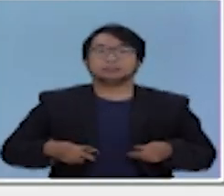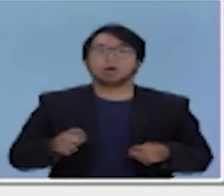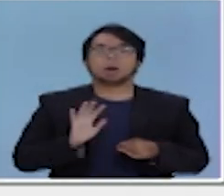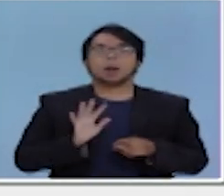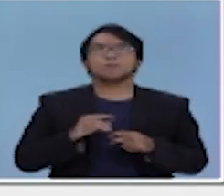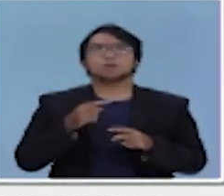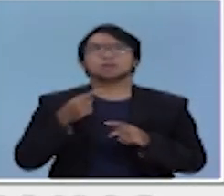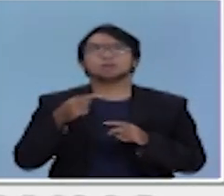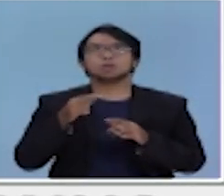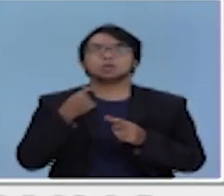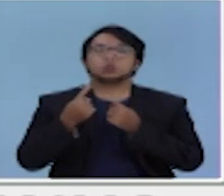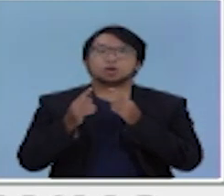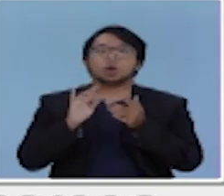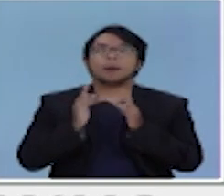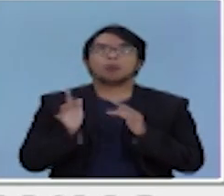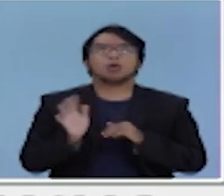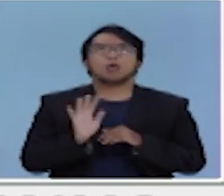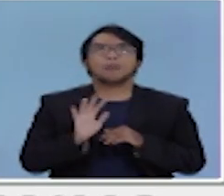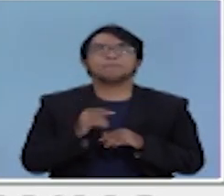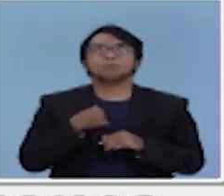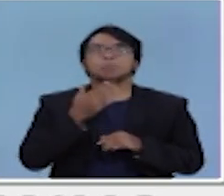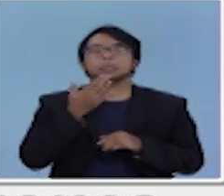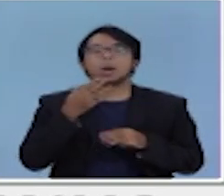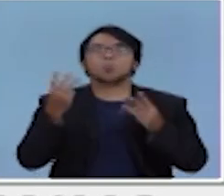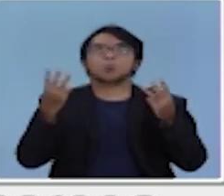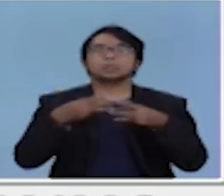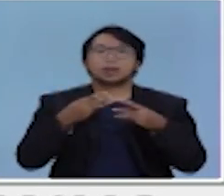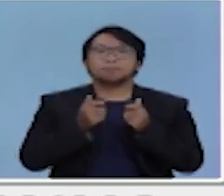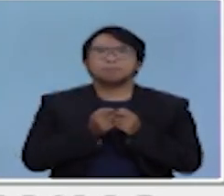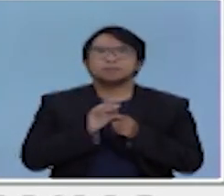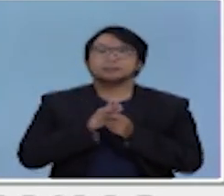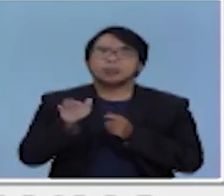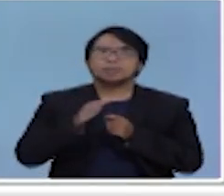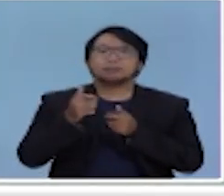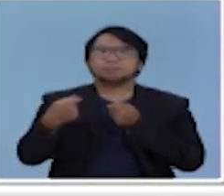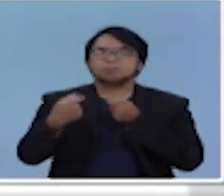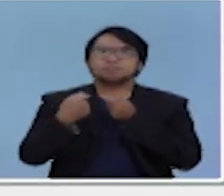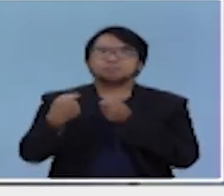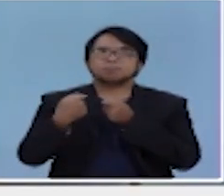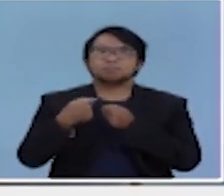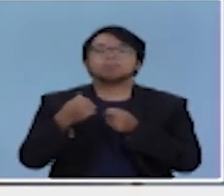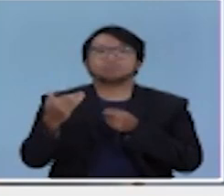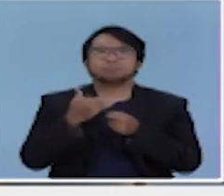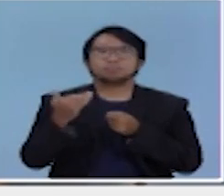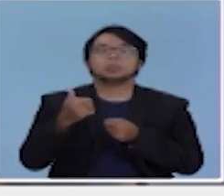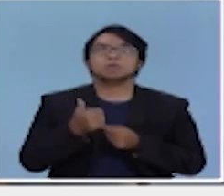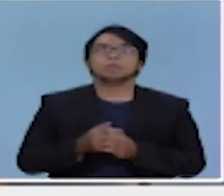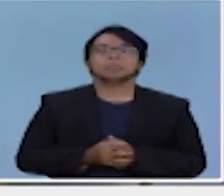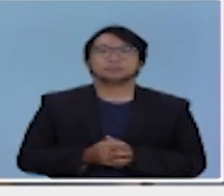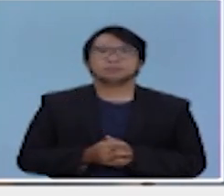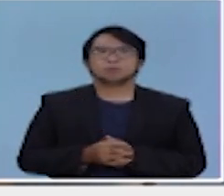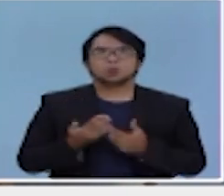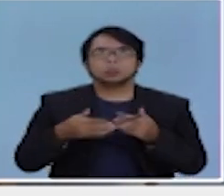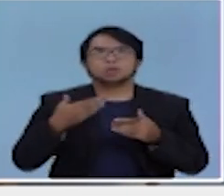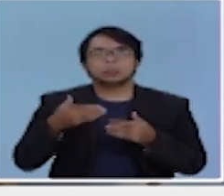maksudnya kalau di WhatsApp Indi juga ngebales in kalau misalkan any time akan kita juga sering ngadain kaya webinar gitu kan jadi